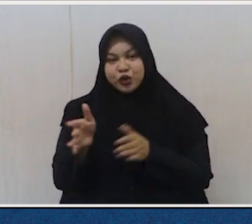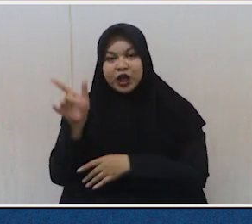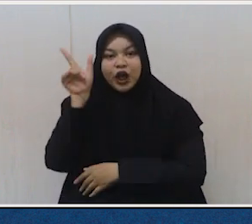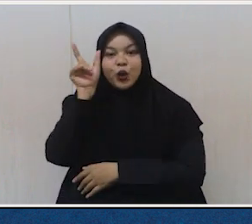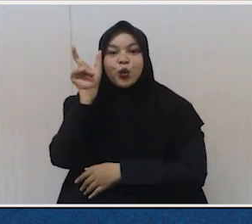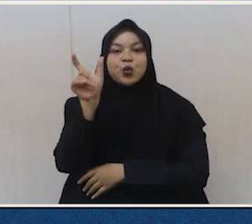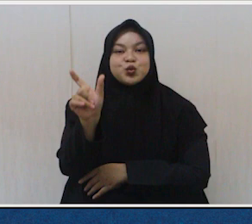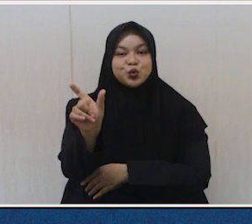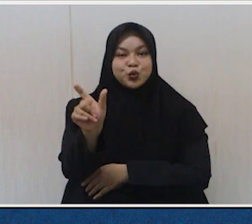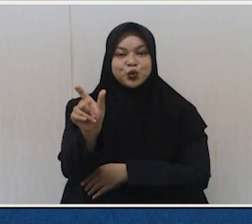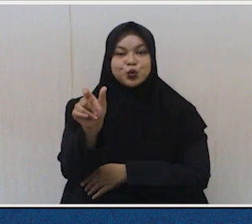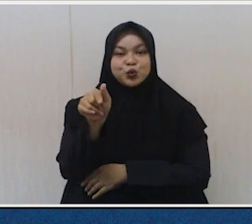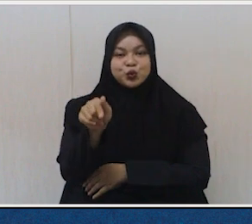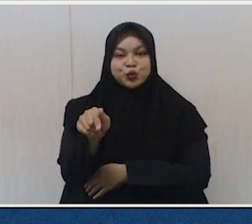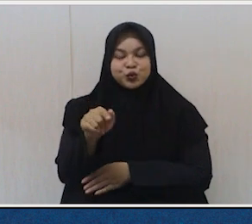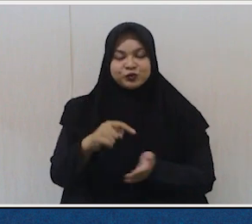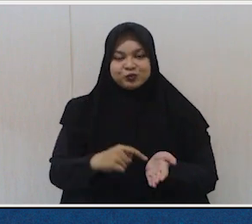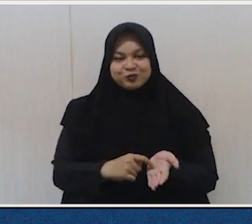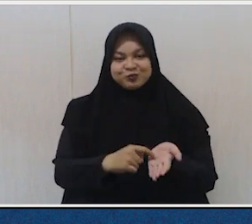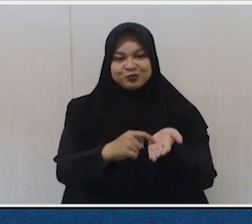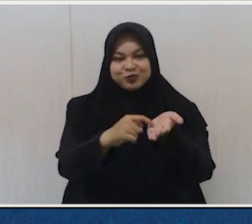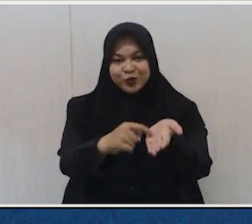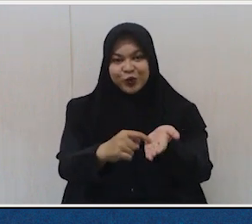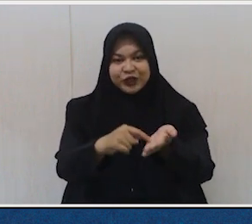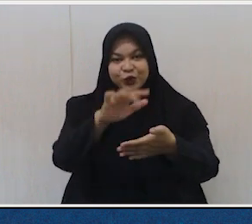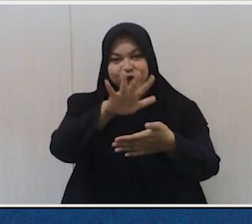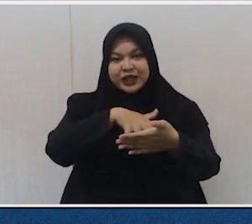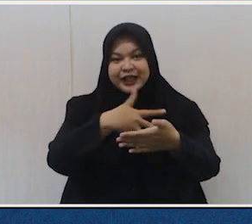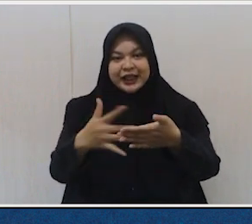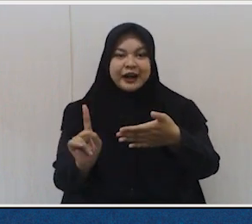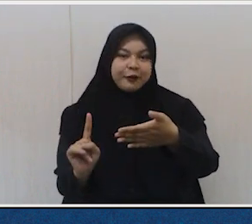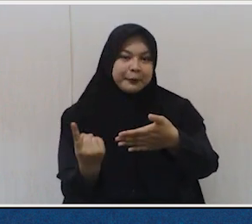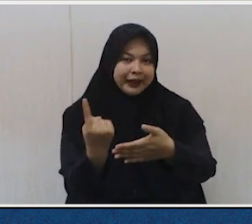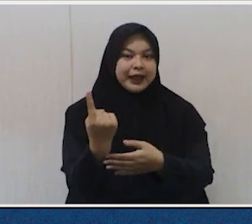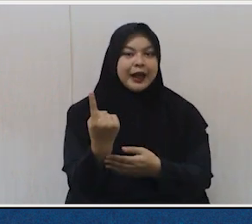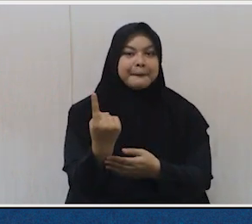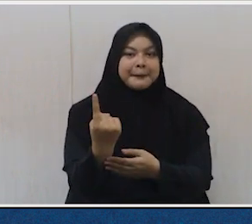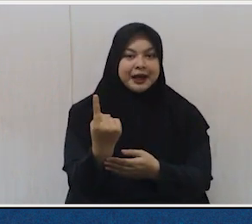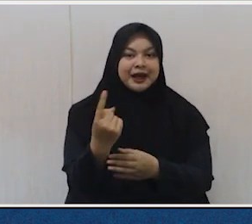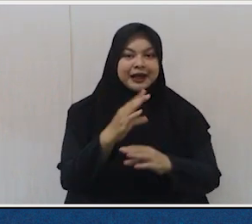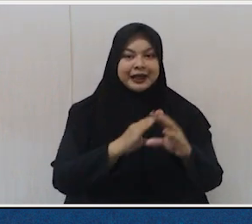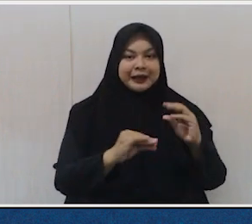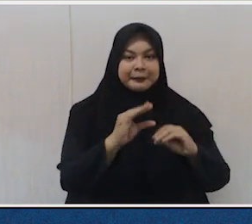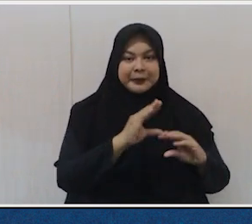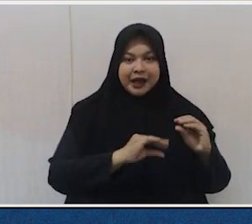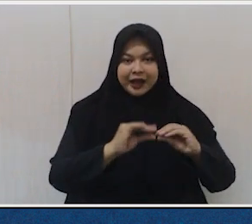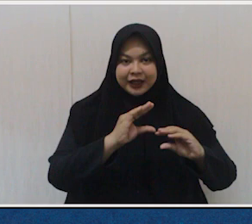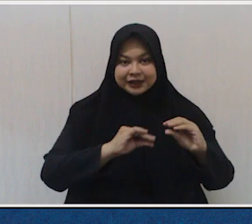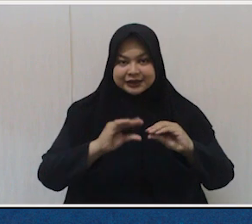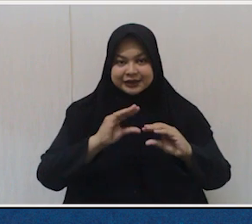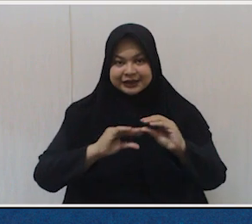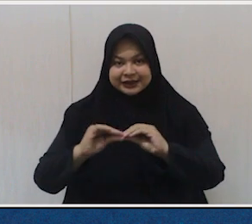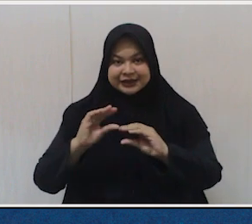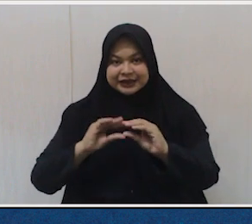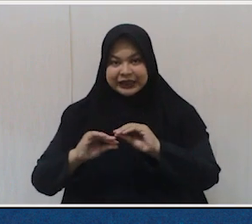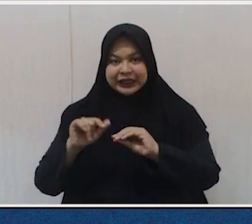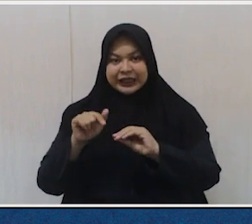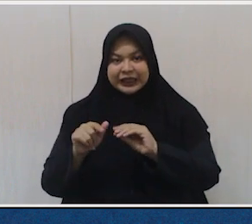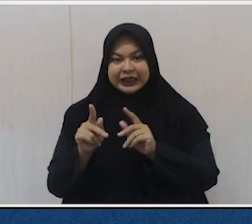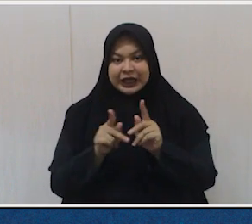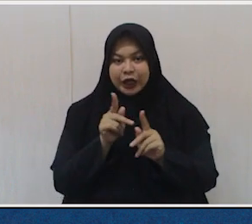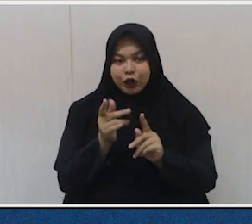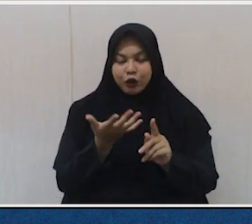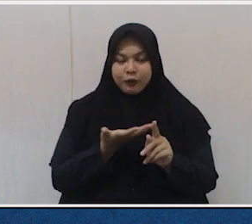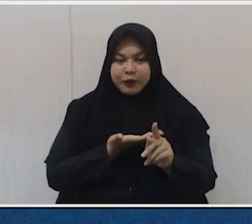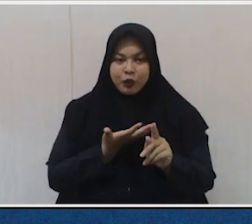diusulkan dan itu jadi eh Dra pertama yang di apa dibahas gitu ya nah ini kalau mau